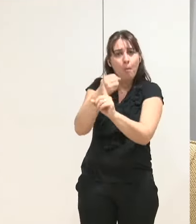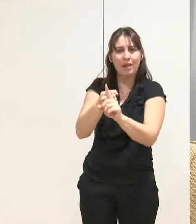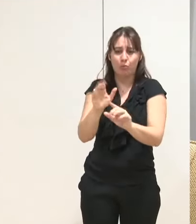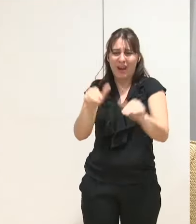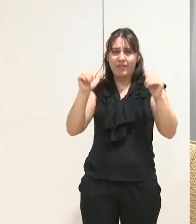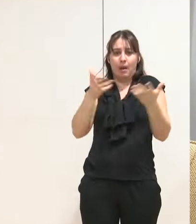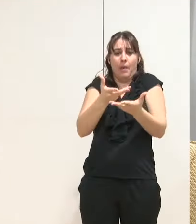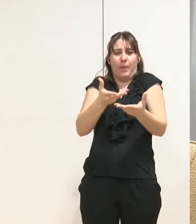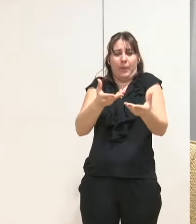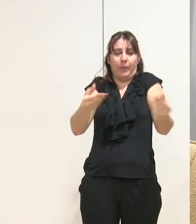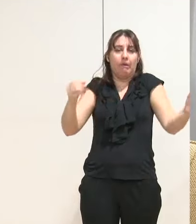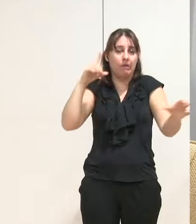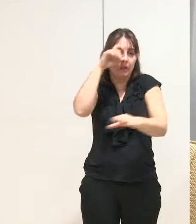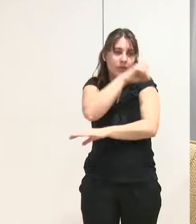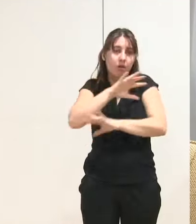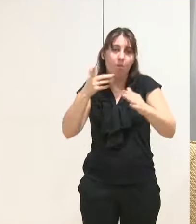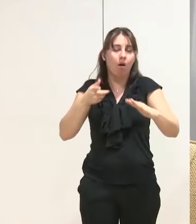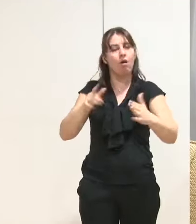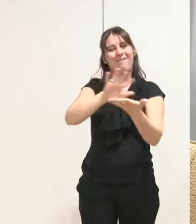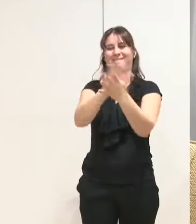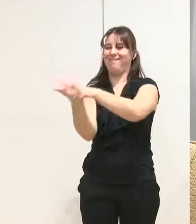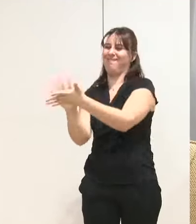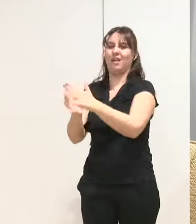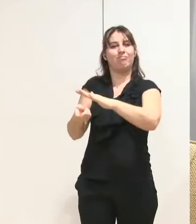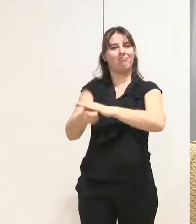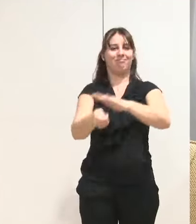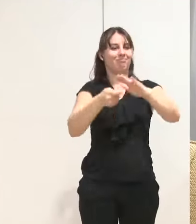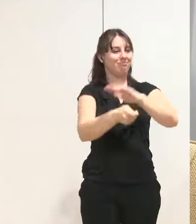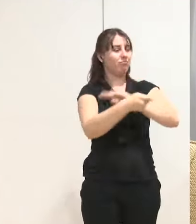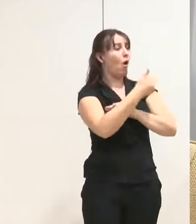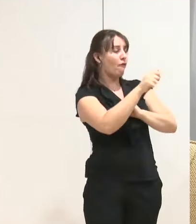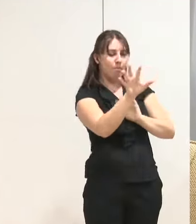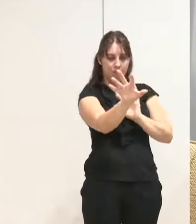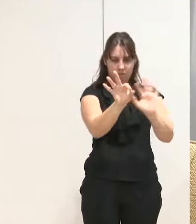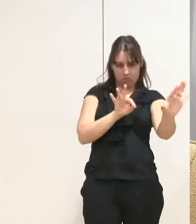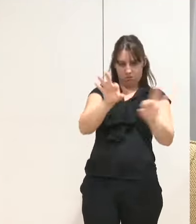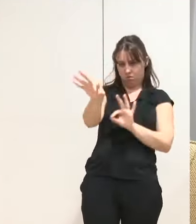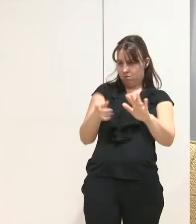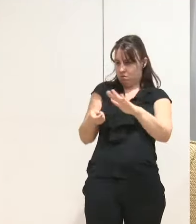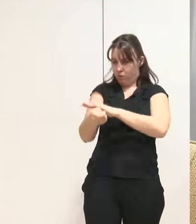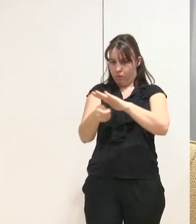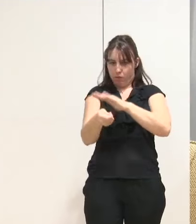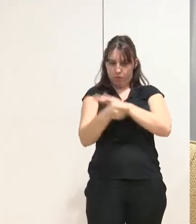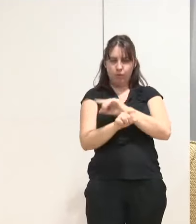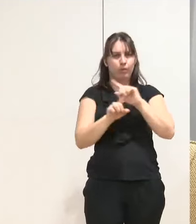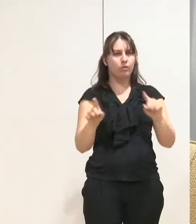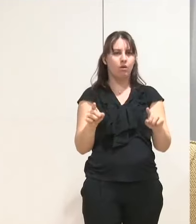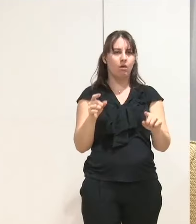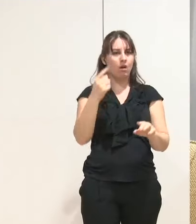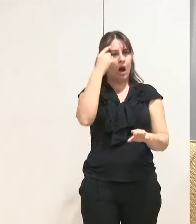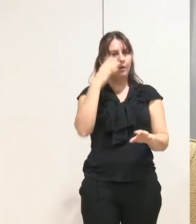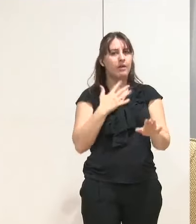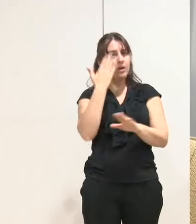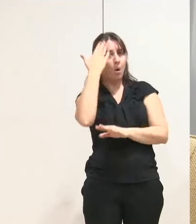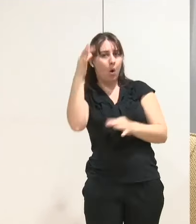pardon a seulement subventionner des des associations que que vous sélectionnez il y a un autre sens une une politique